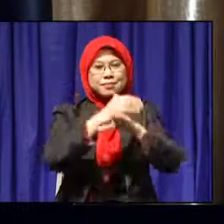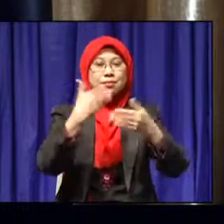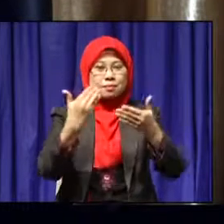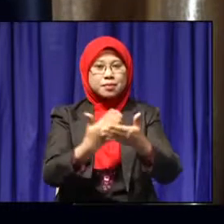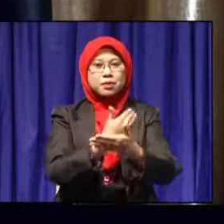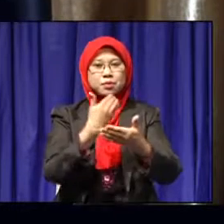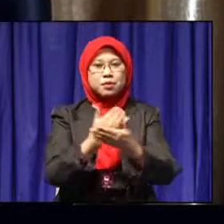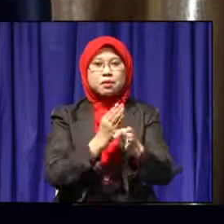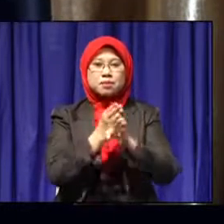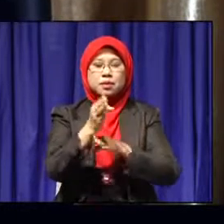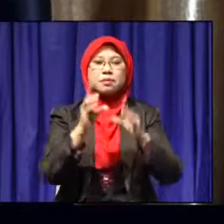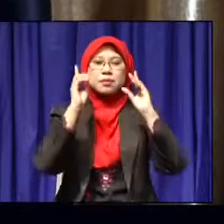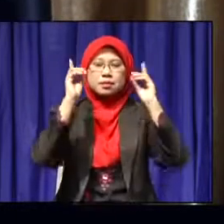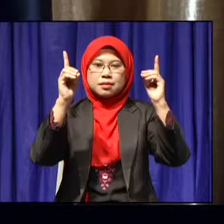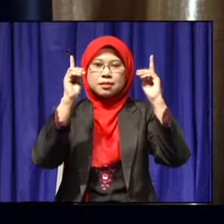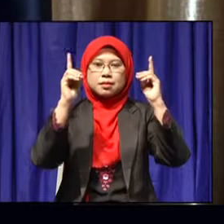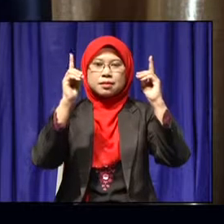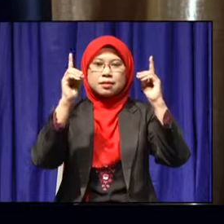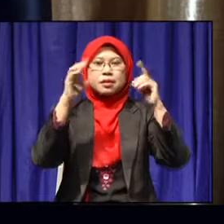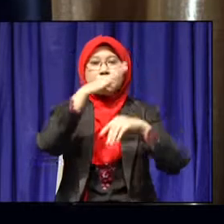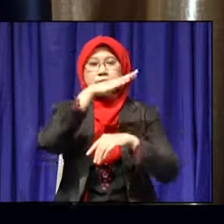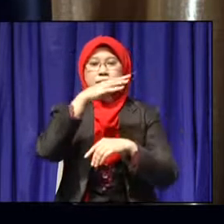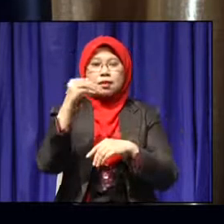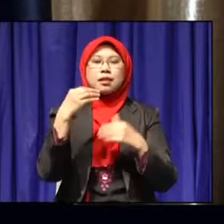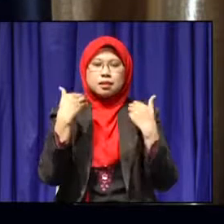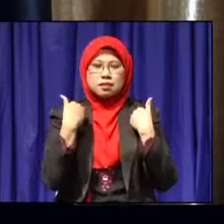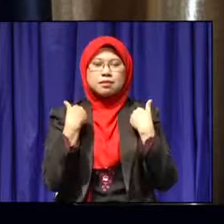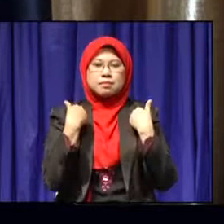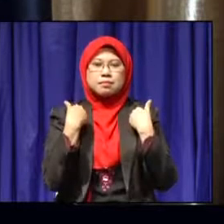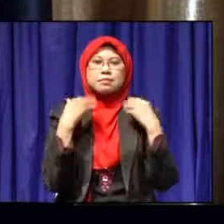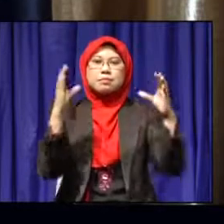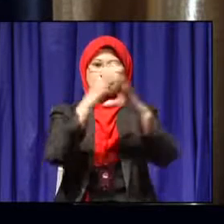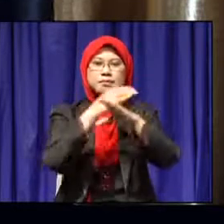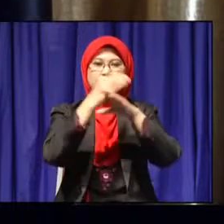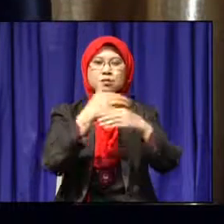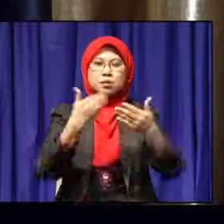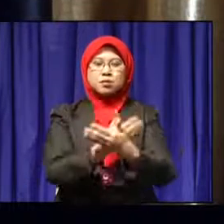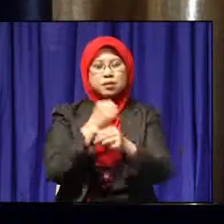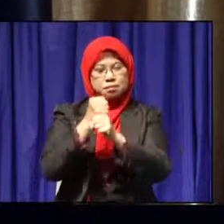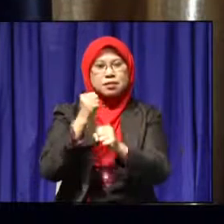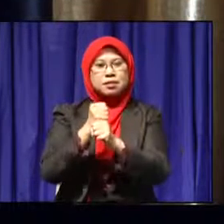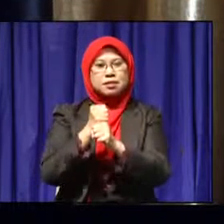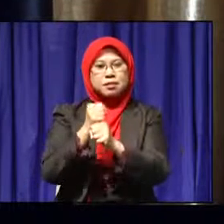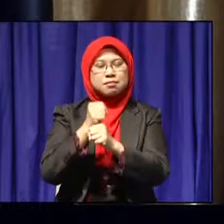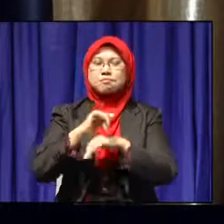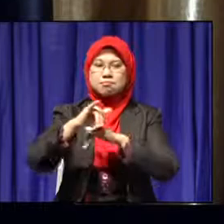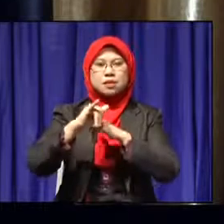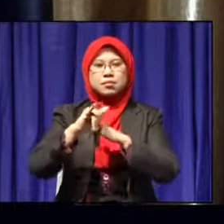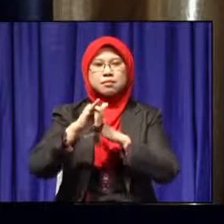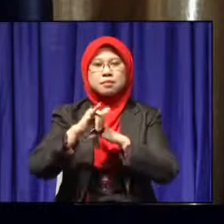baru dalam pendidikan ada beberapa cakaran baru yang akan berlaku dalam dunia pekerjaan sendiri jadi